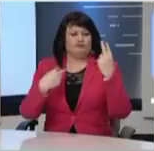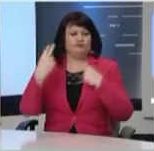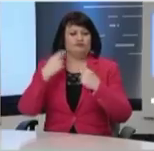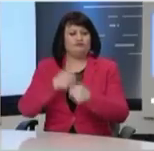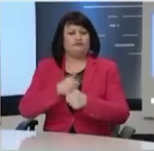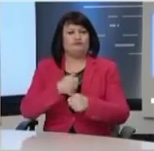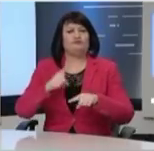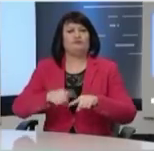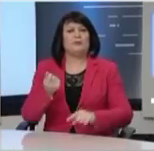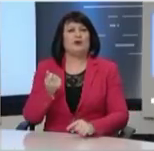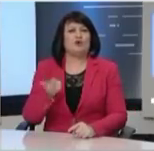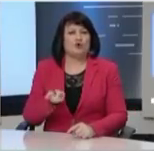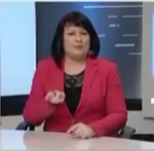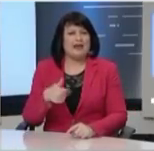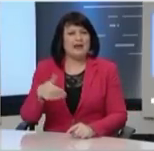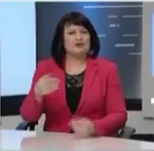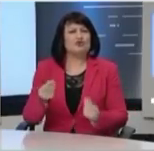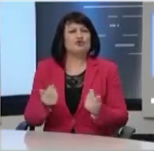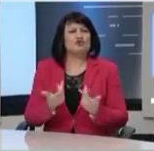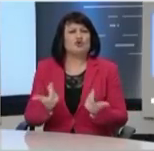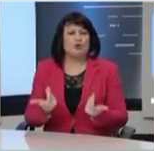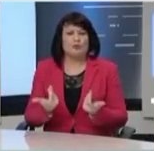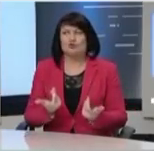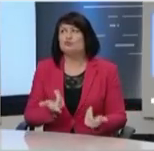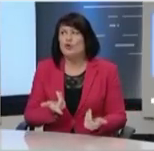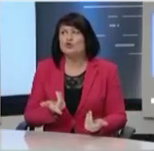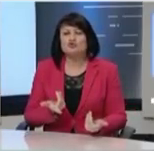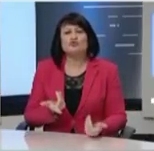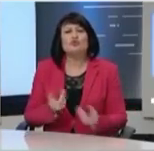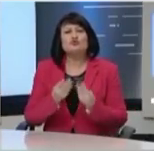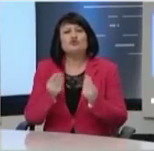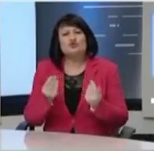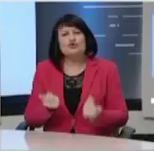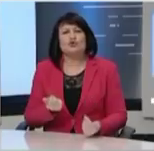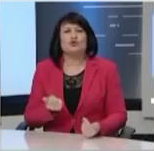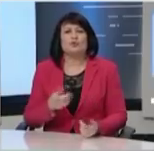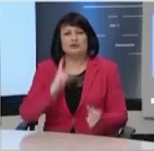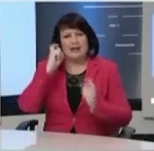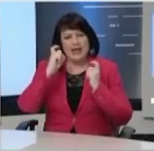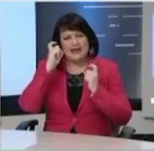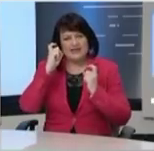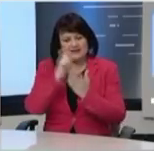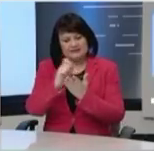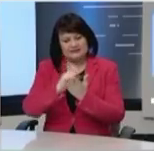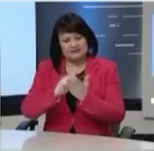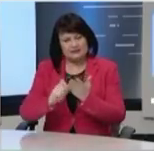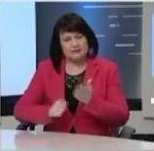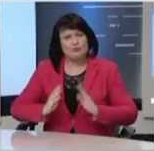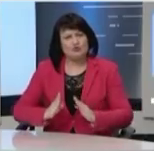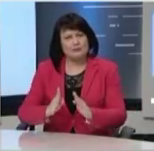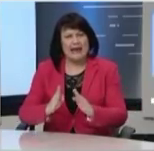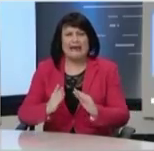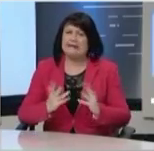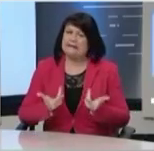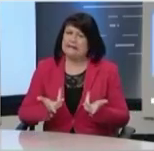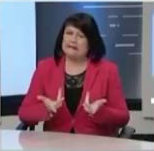οικονομίας θα γίνεται υπό τη μορφή εκθέσεων για την πορεία της και